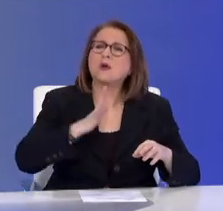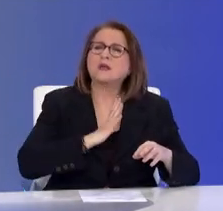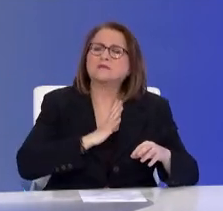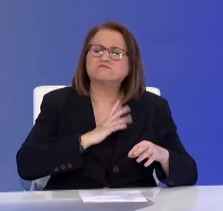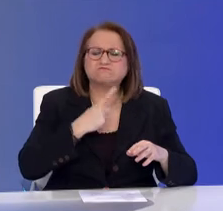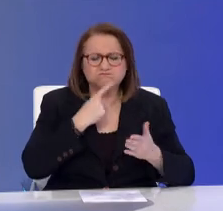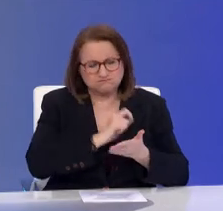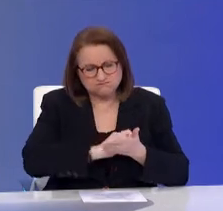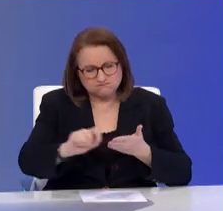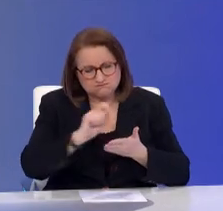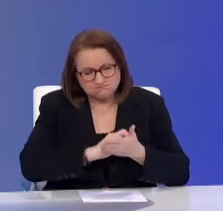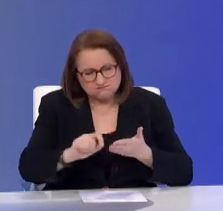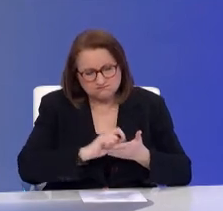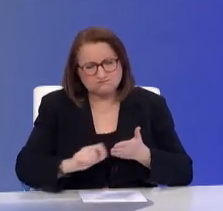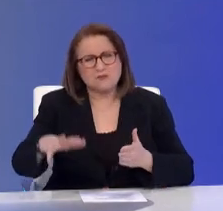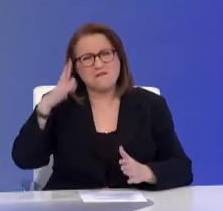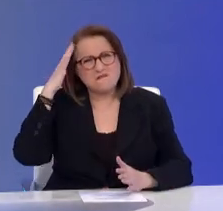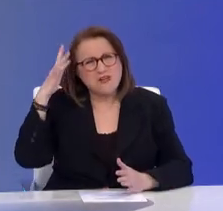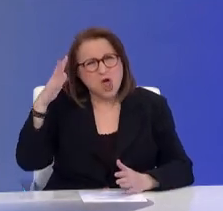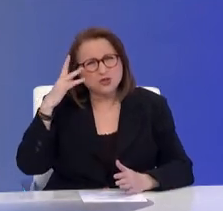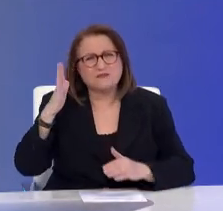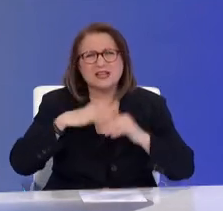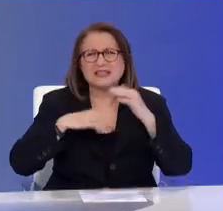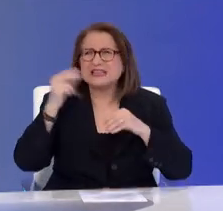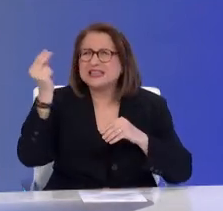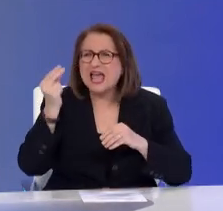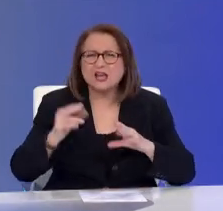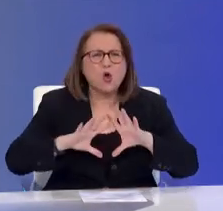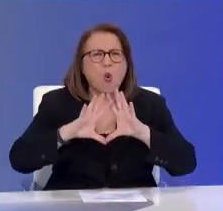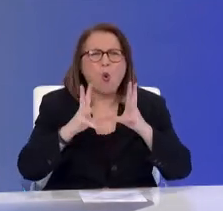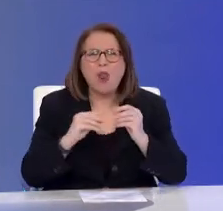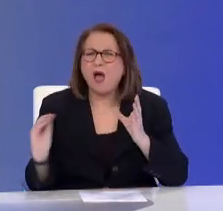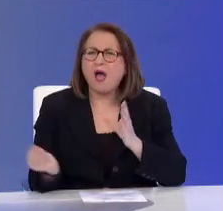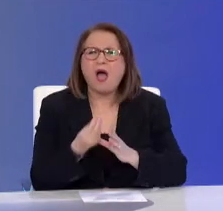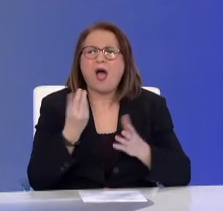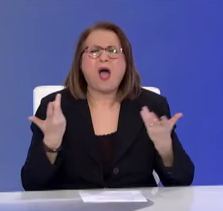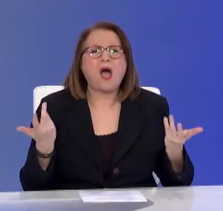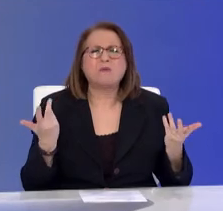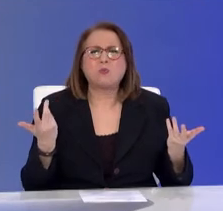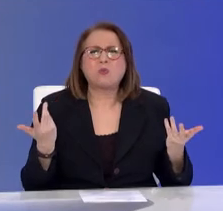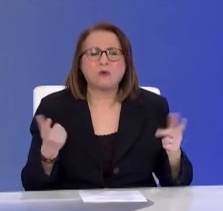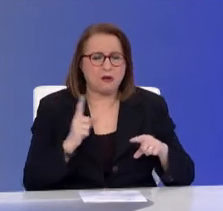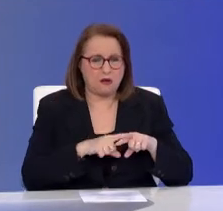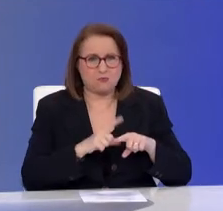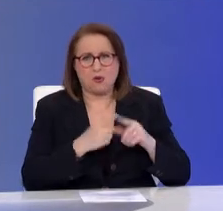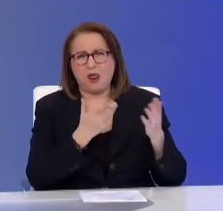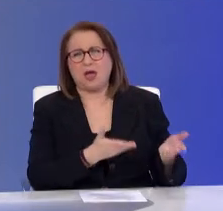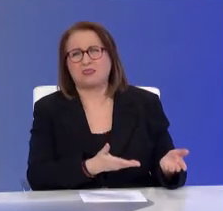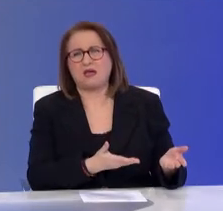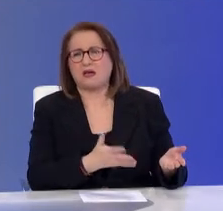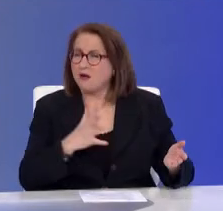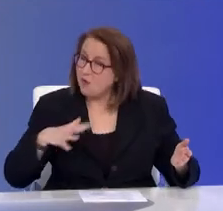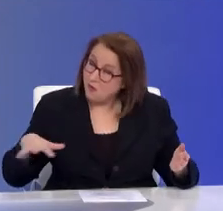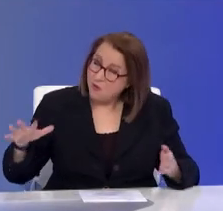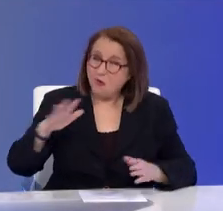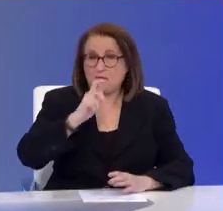πνεύμα μας, η φιλοσοφία μας, ο τρόπος σκέψης μας έχει τις ρίζες του στην Ελλάδα. Και βάσει